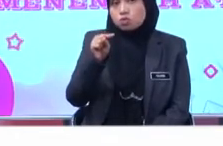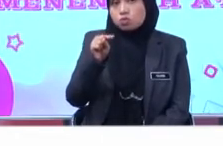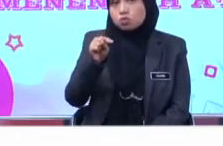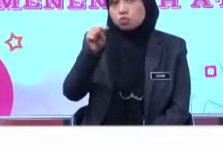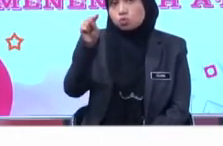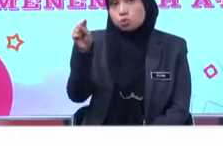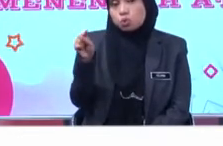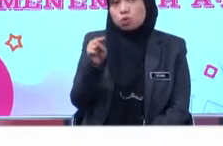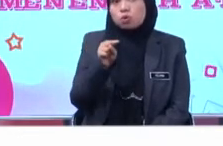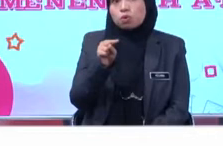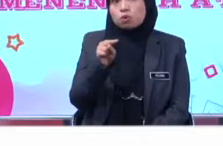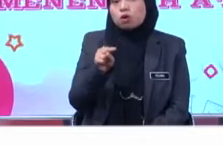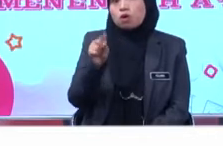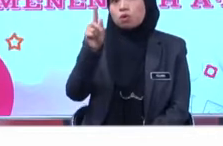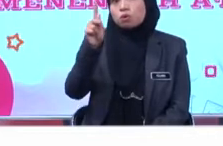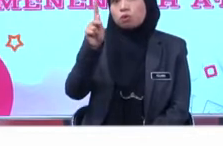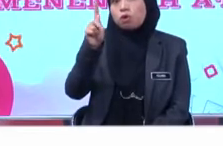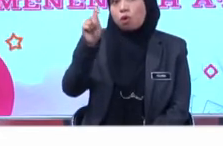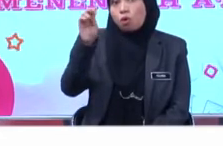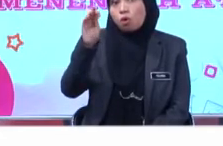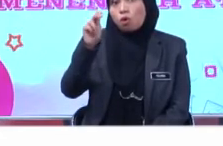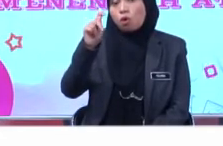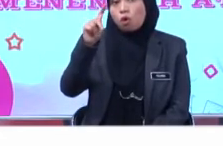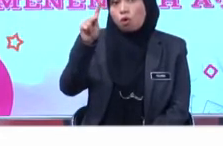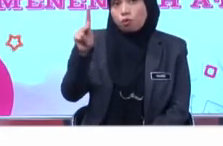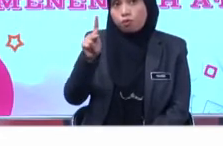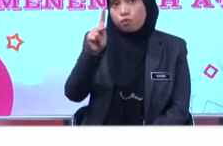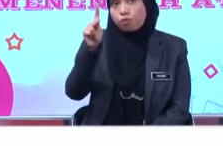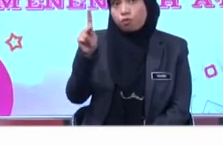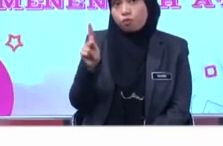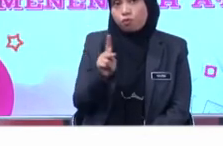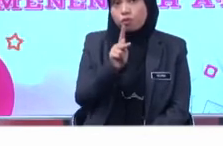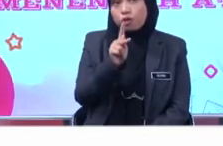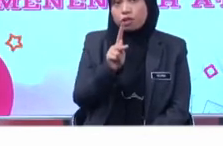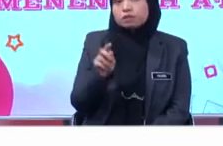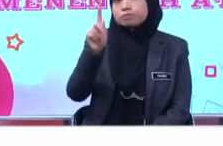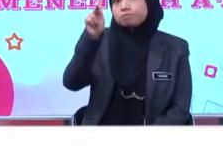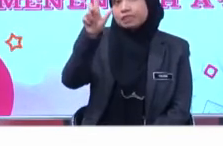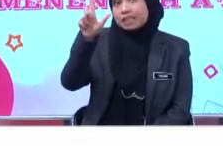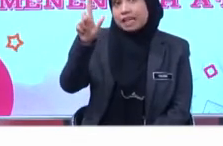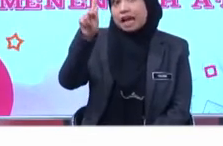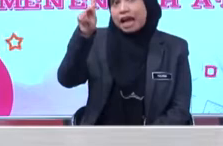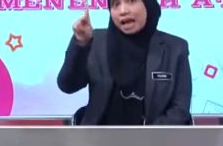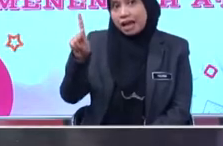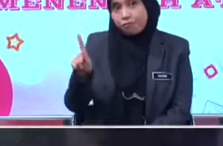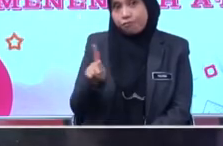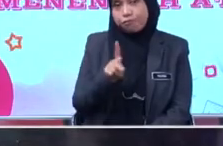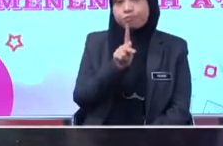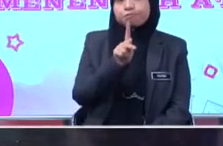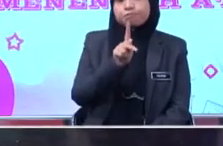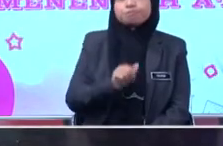file-file ruv cov file huruf Kaf Kaf shukoi Blaze